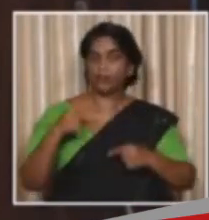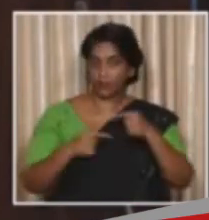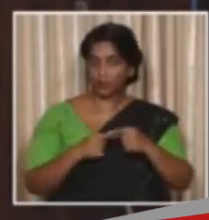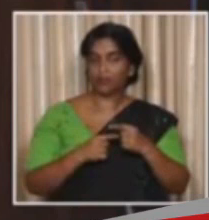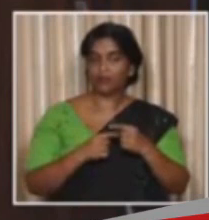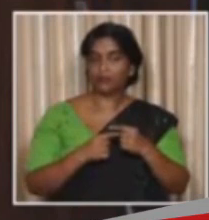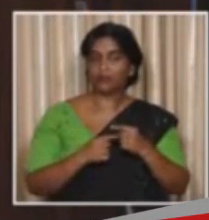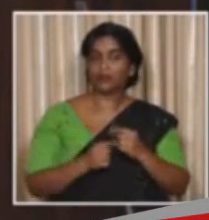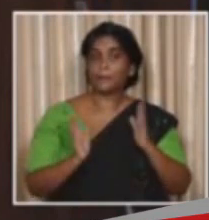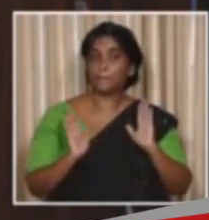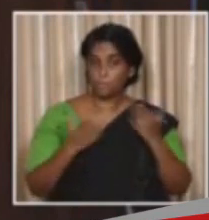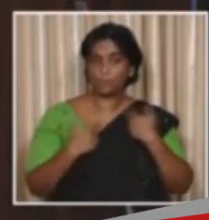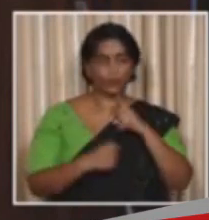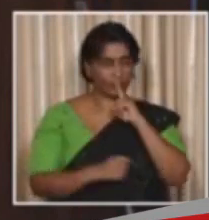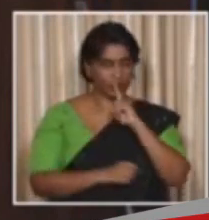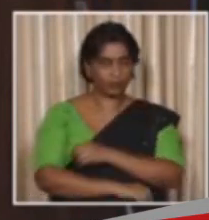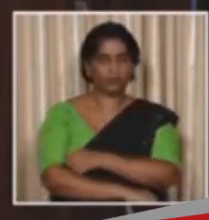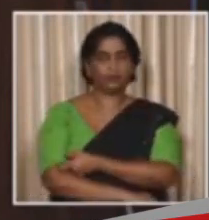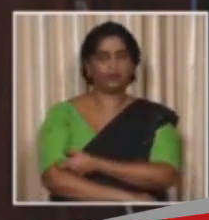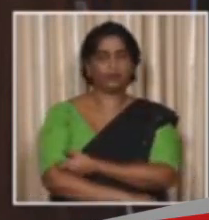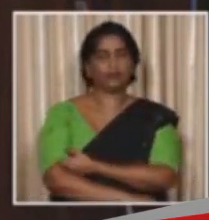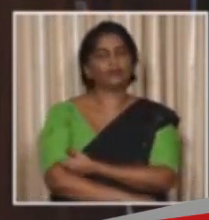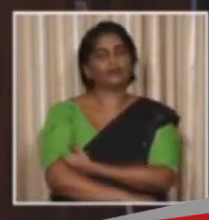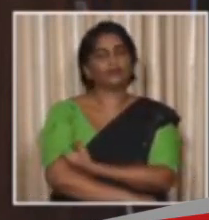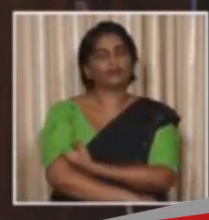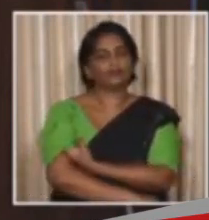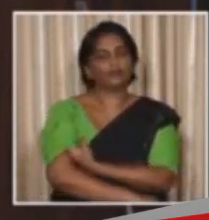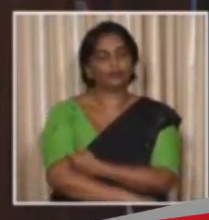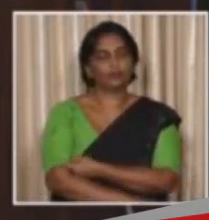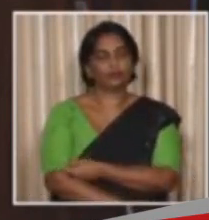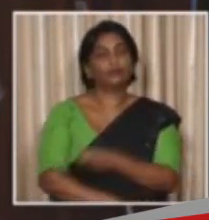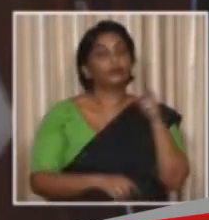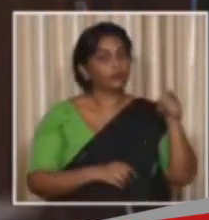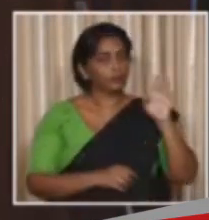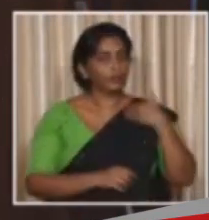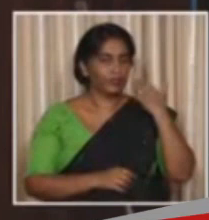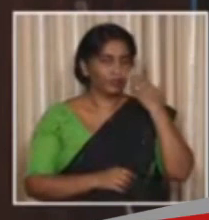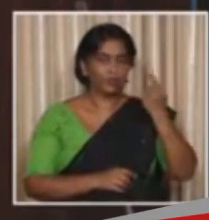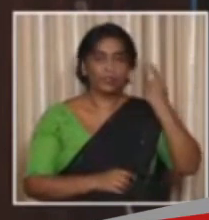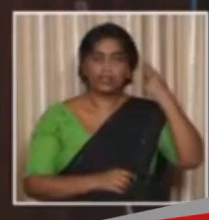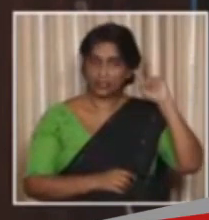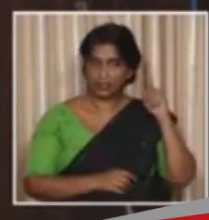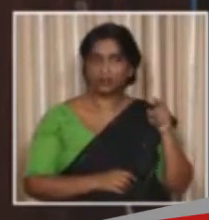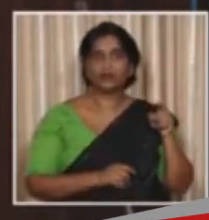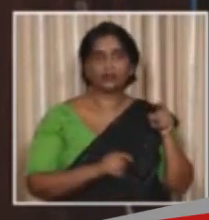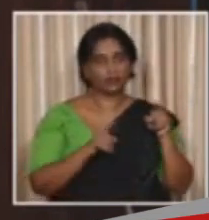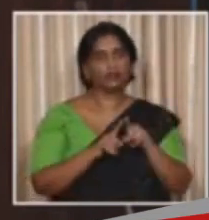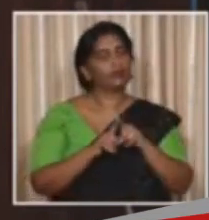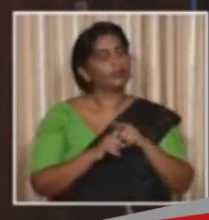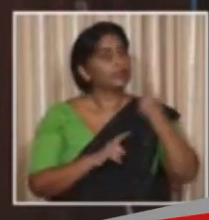ඔබතුමාට මම මේ විවාදය බාරග මේ පටන් ගන්න වෙලාව කියන්න ඕනේ මේ මෙතුමල්ලා මම දැක්ක